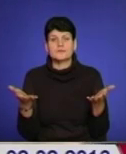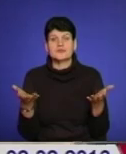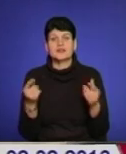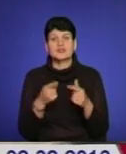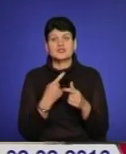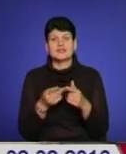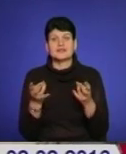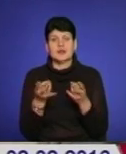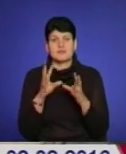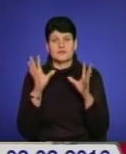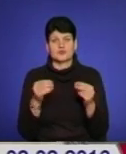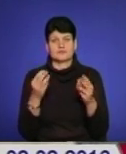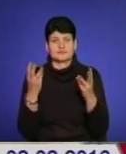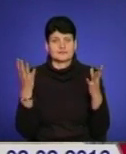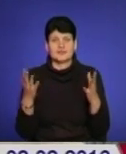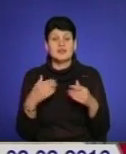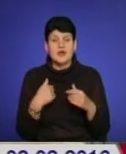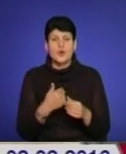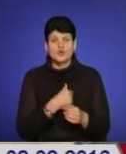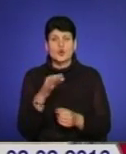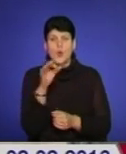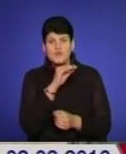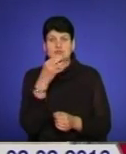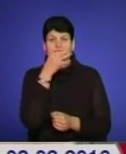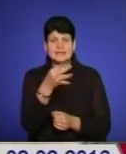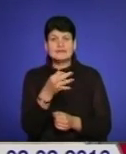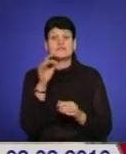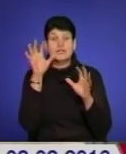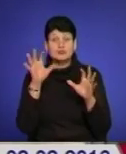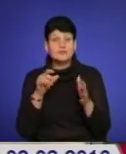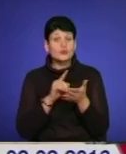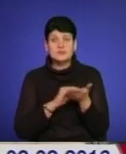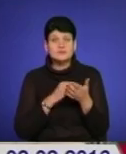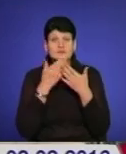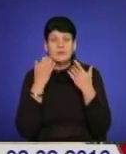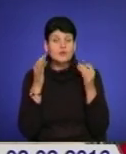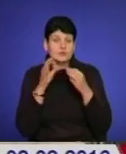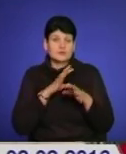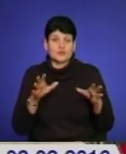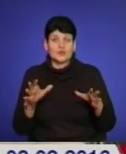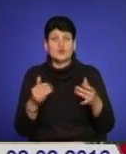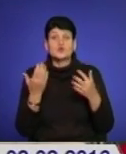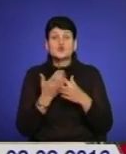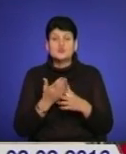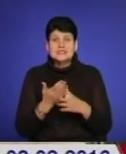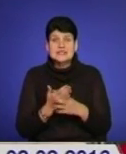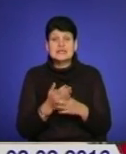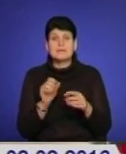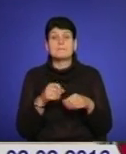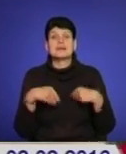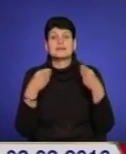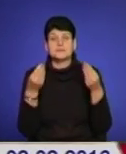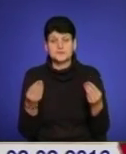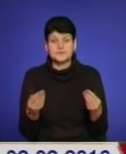потрібно випалювати всю норму. Ні, я хочу офіційно заявити, що такого законодавства немає і ніколи не було. Тобто субсидія